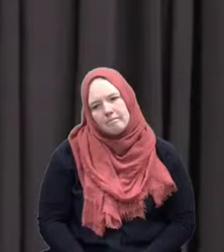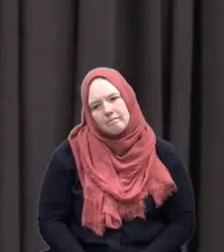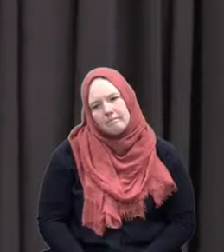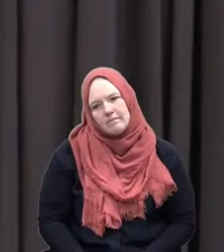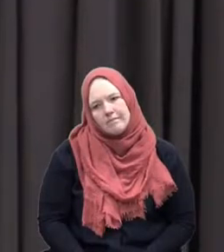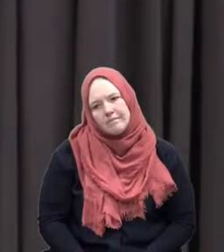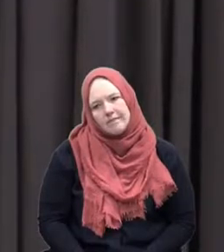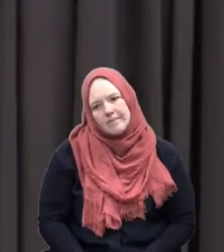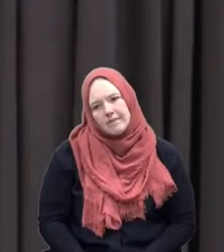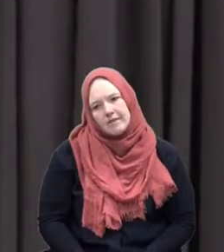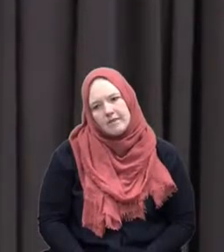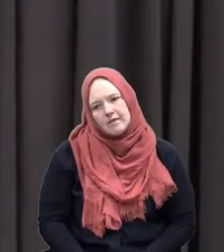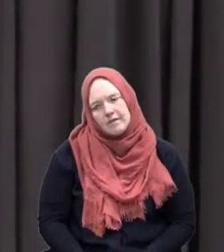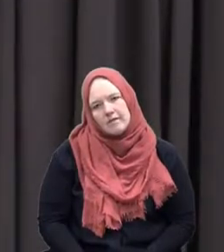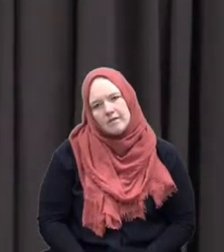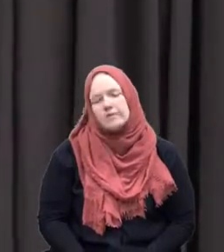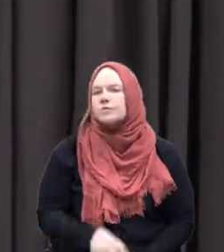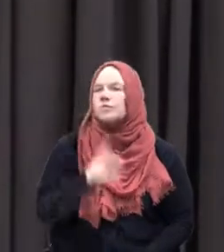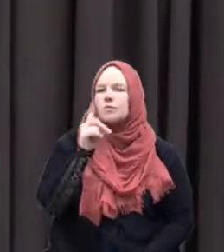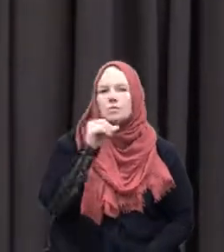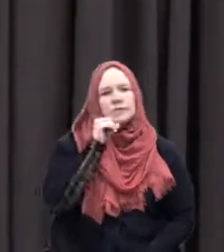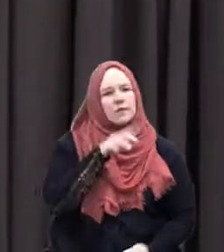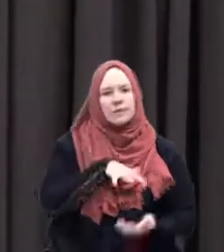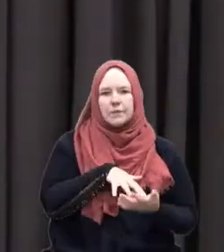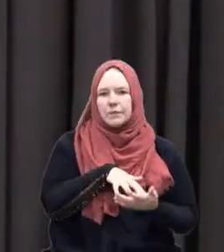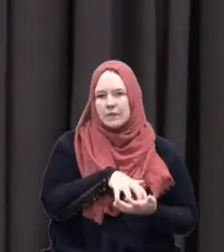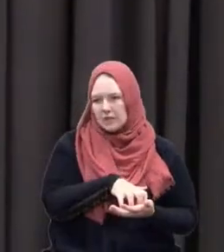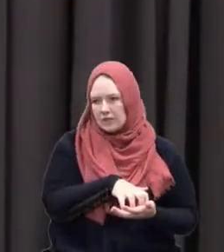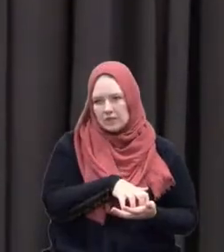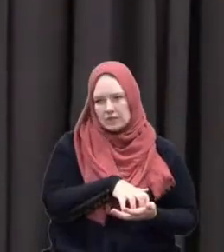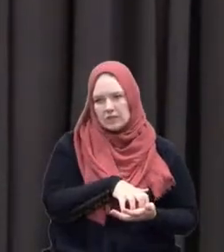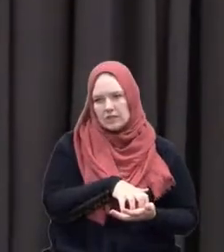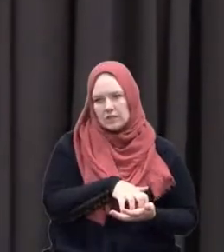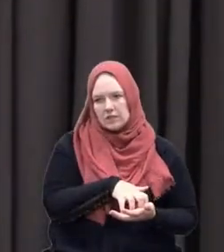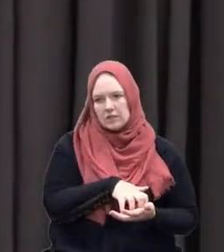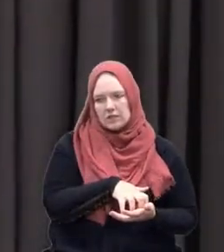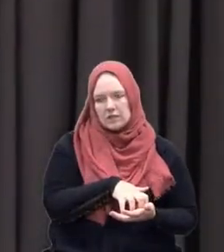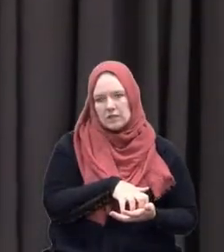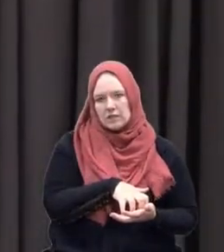الْأَعْلَوْنَ إِن كُنْتُم مُؤْمِنِينَ. Do not weaken.